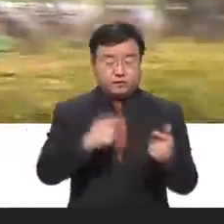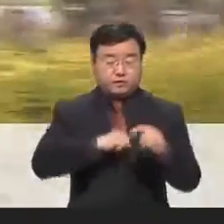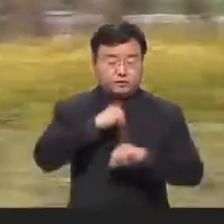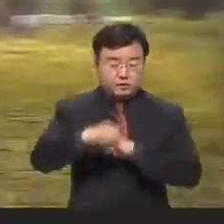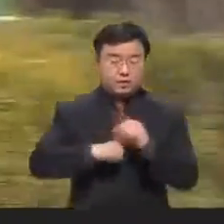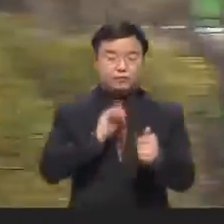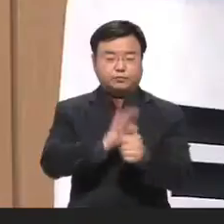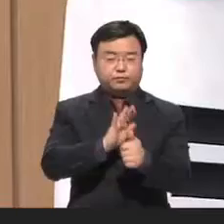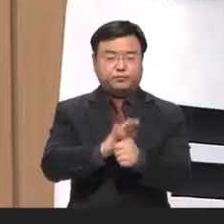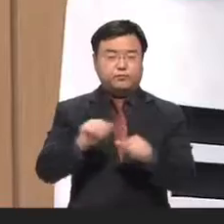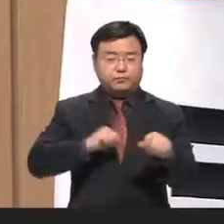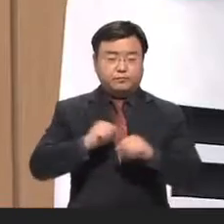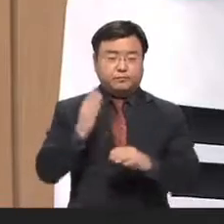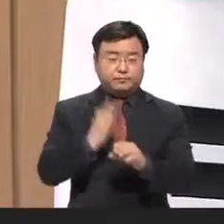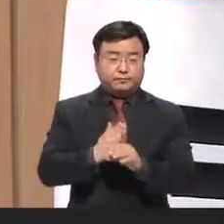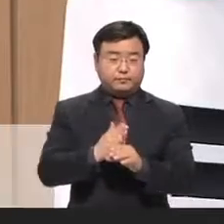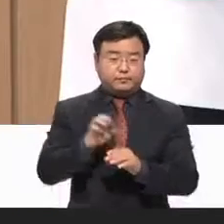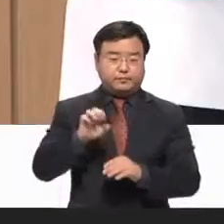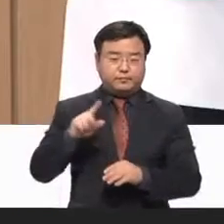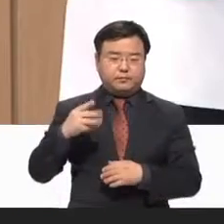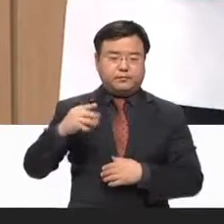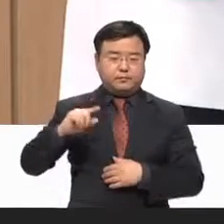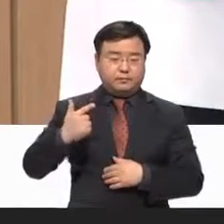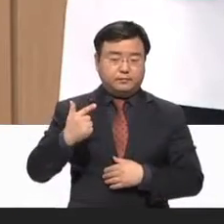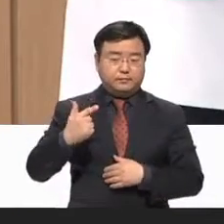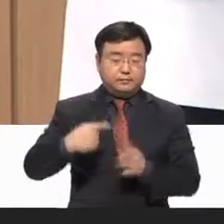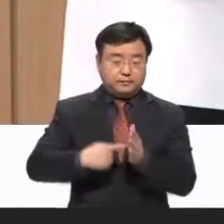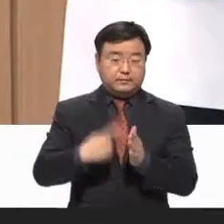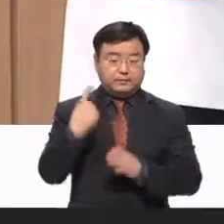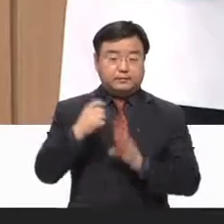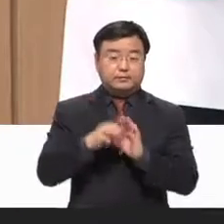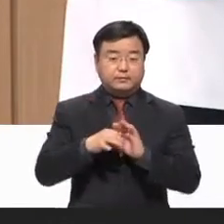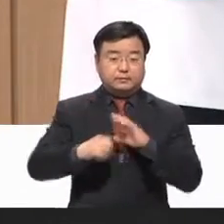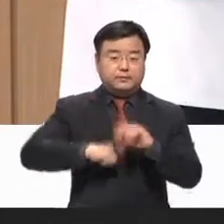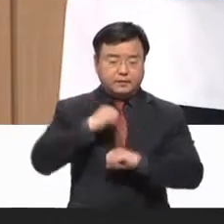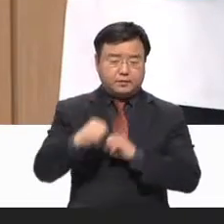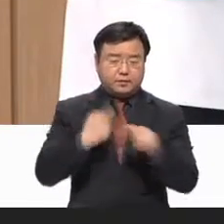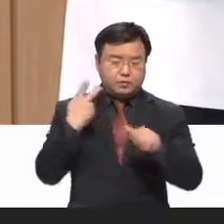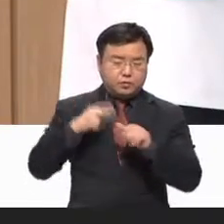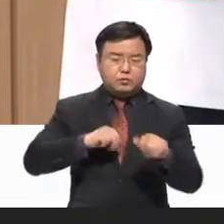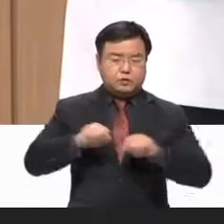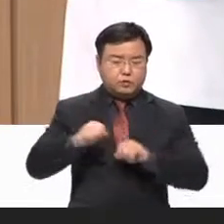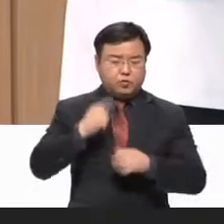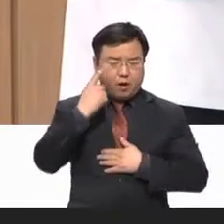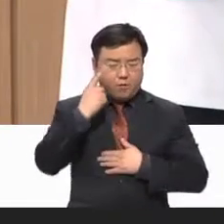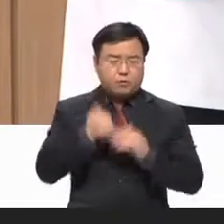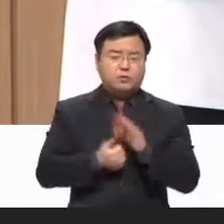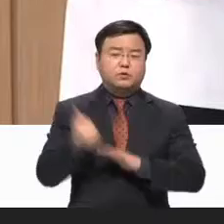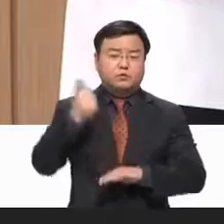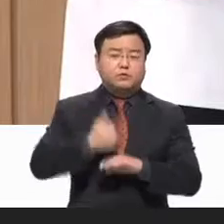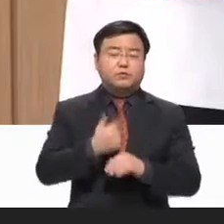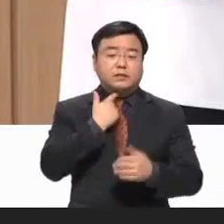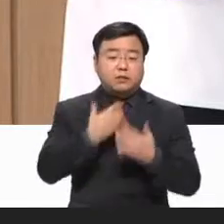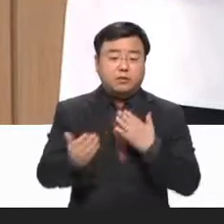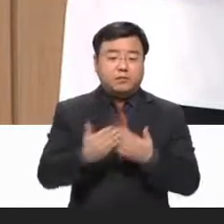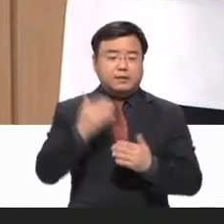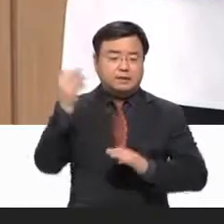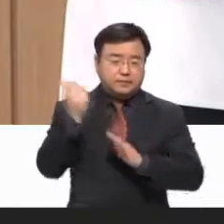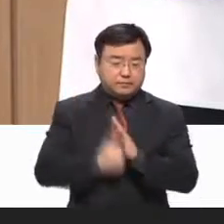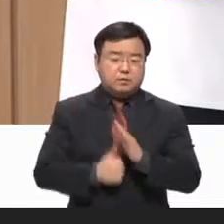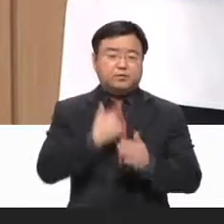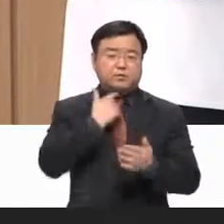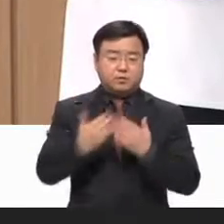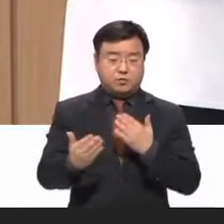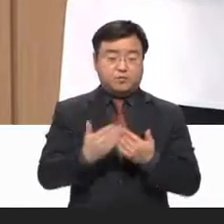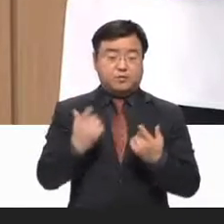돕고 있습니다. 8학년학기제를 통해서 마음껏 도전하고 시도하고 성공도 맛보고 실패도 경험해보고